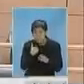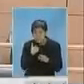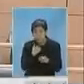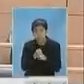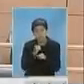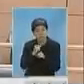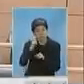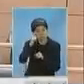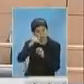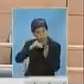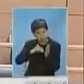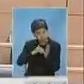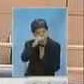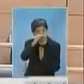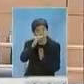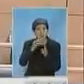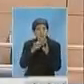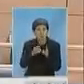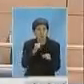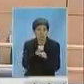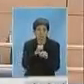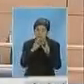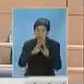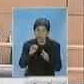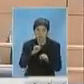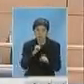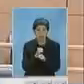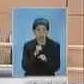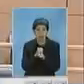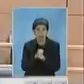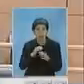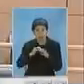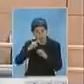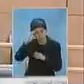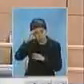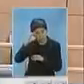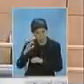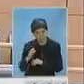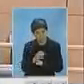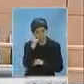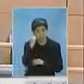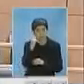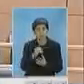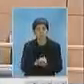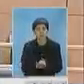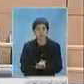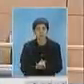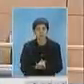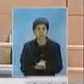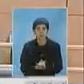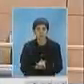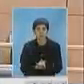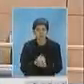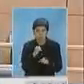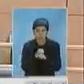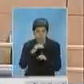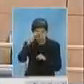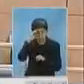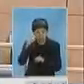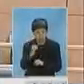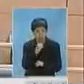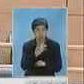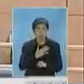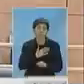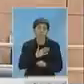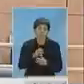พันตำรวจโททักษิณชินวัตรด้วยวิธีการนอกระบบคือการรัฐประหารแล้วพอมีการรัฐประหารพวก